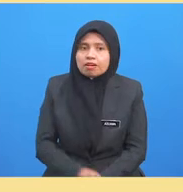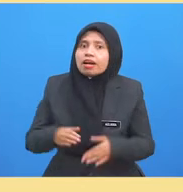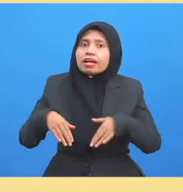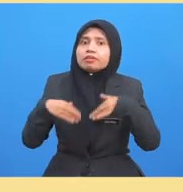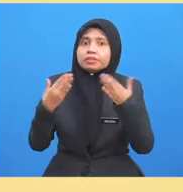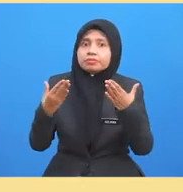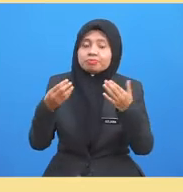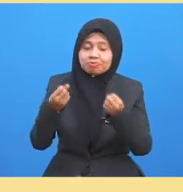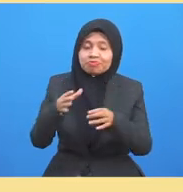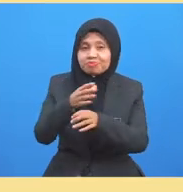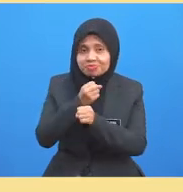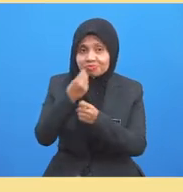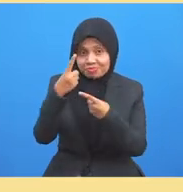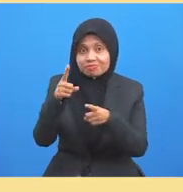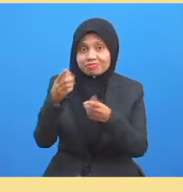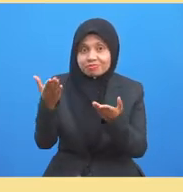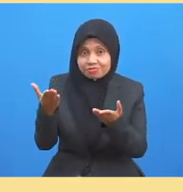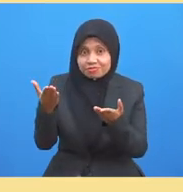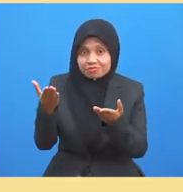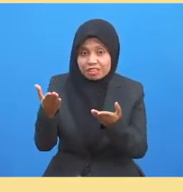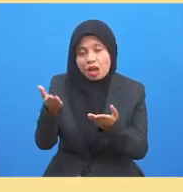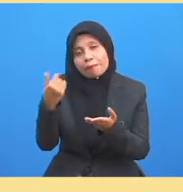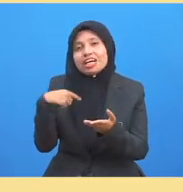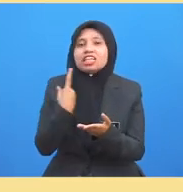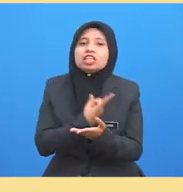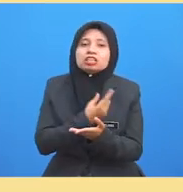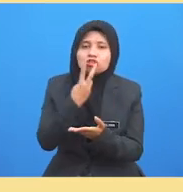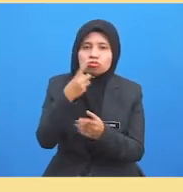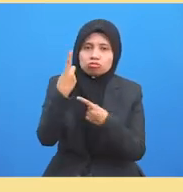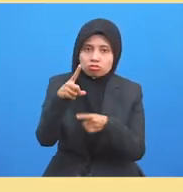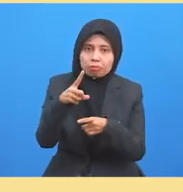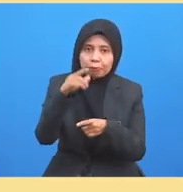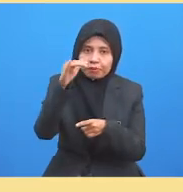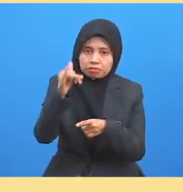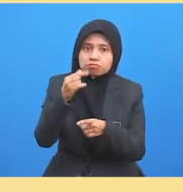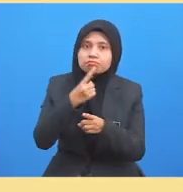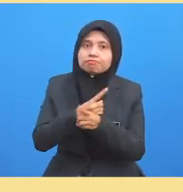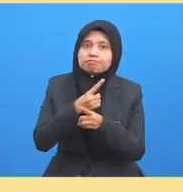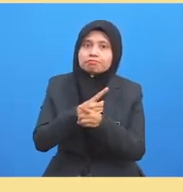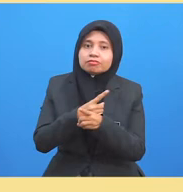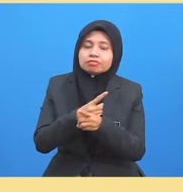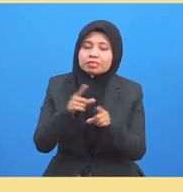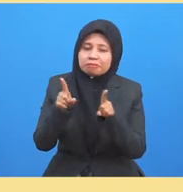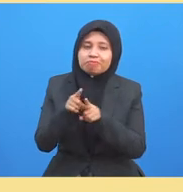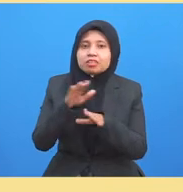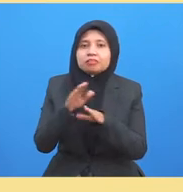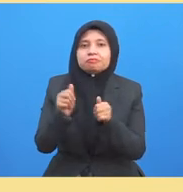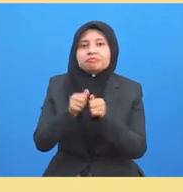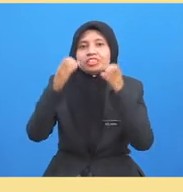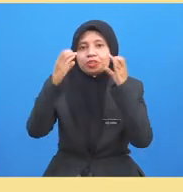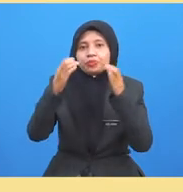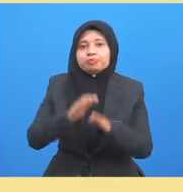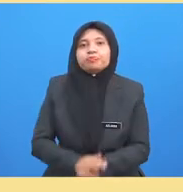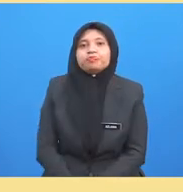Bagaimana? Sudah dapat jawapannya? Mari semak jawapan murid-murid dengan jawapan cikgu sekarang.